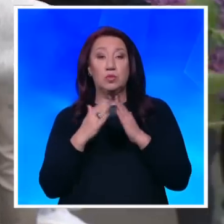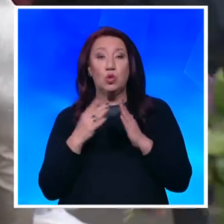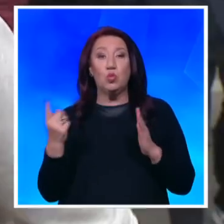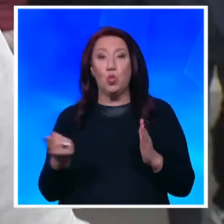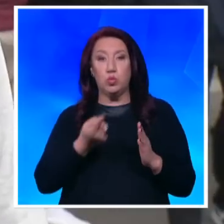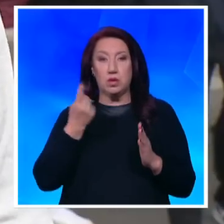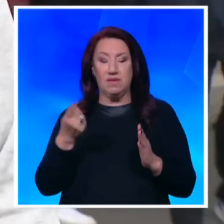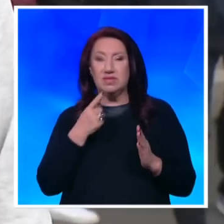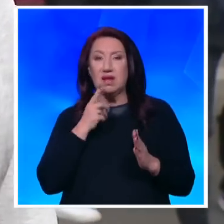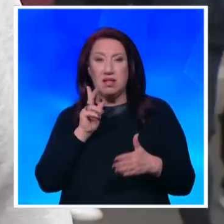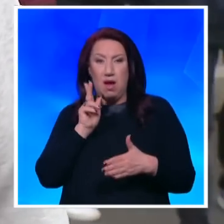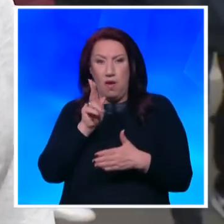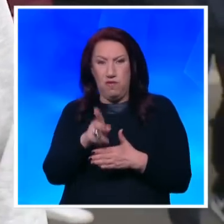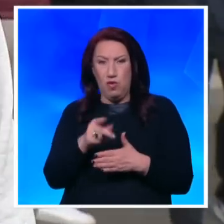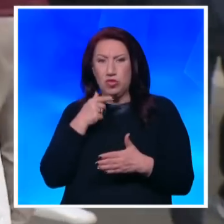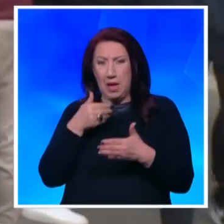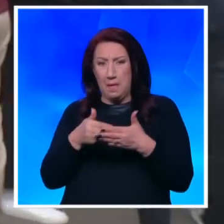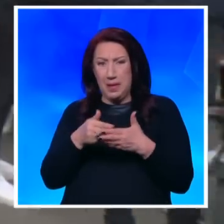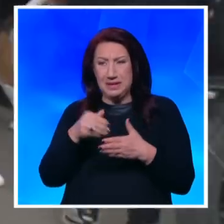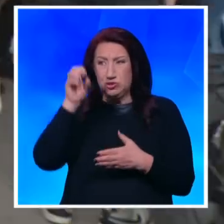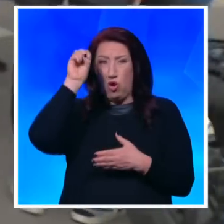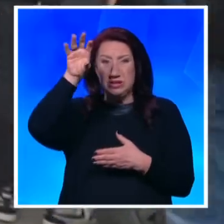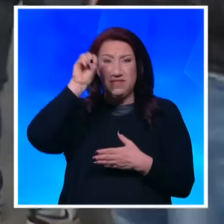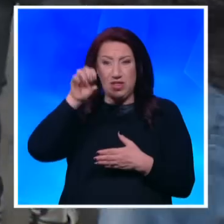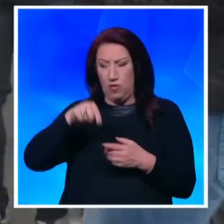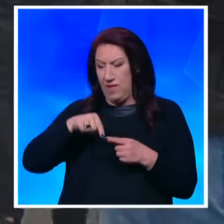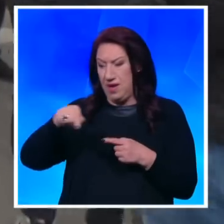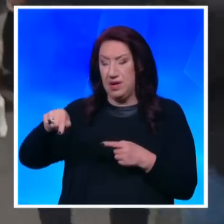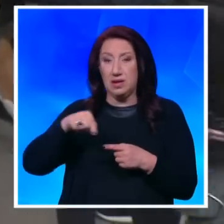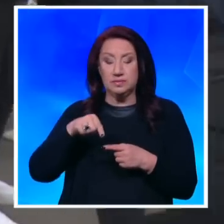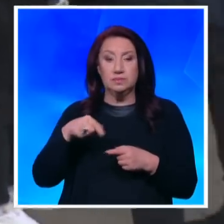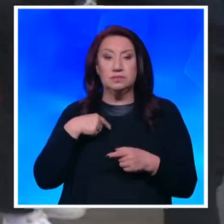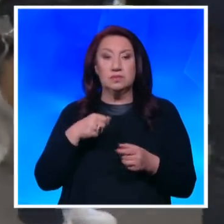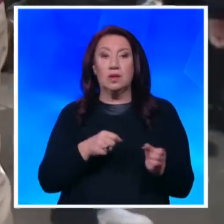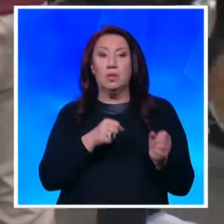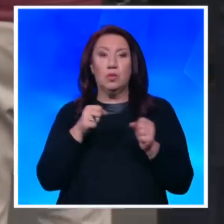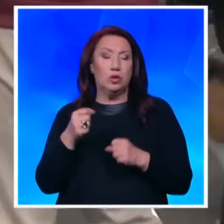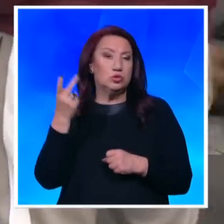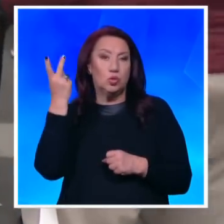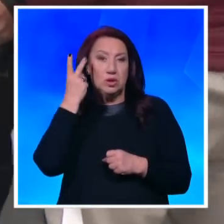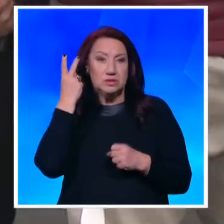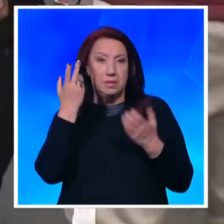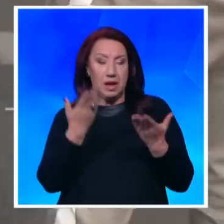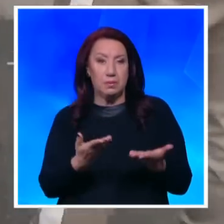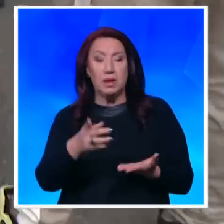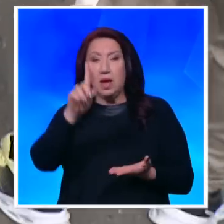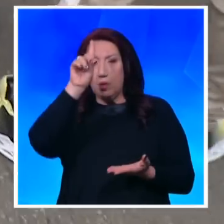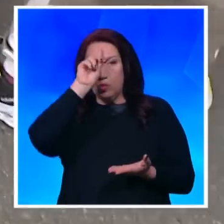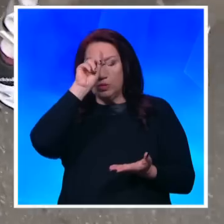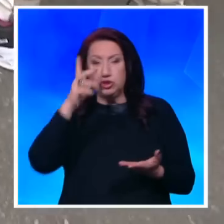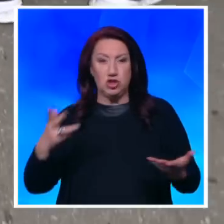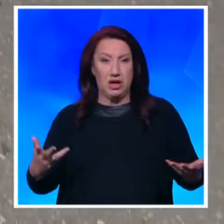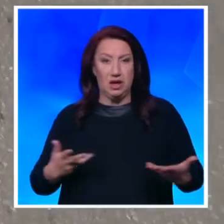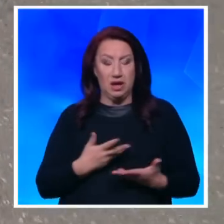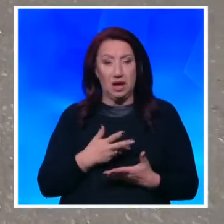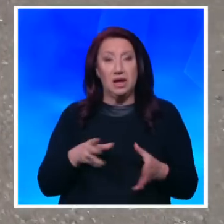който е непосредствено от този опасен светофар. За съжаление, по-късно днес разбрахме, че момичето, което беше убито, заедно